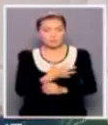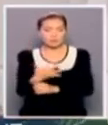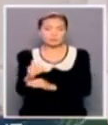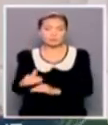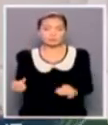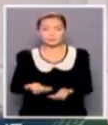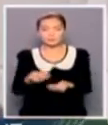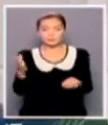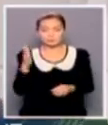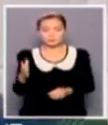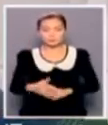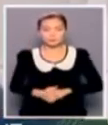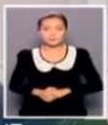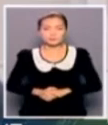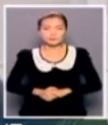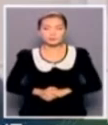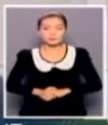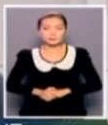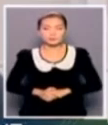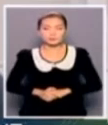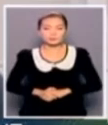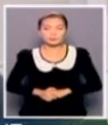тиіс. Және ол мынау